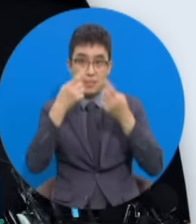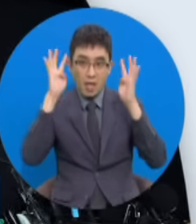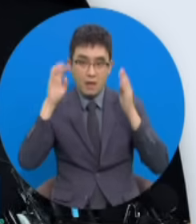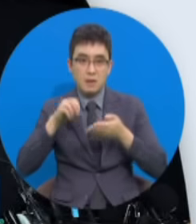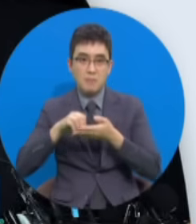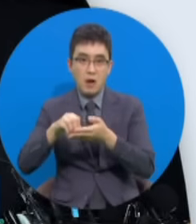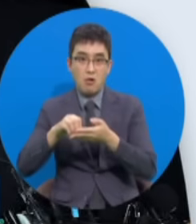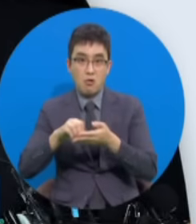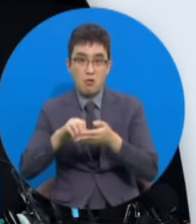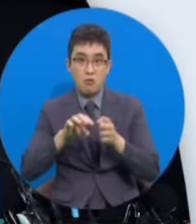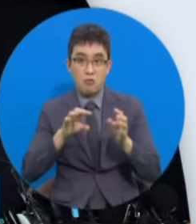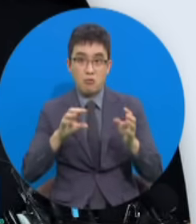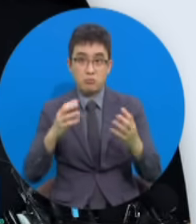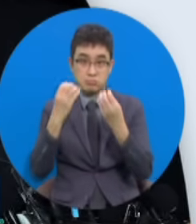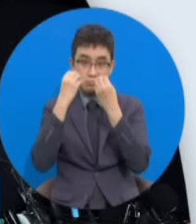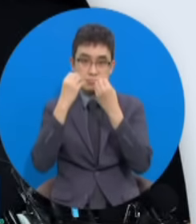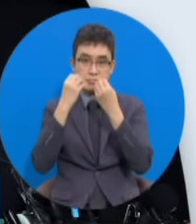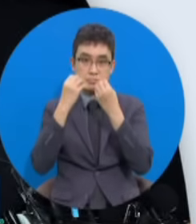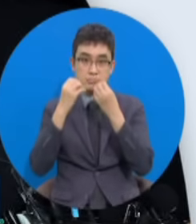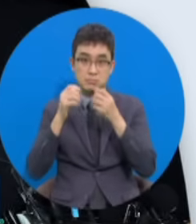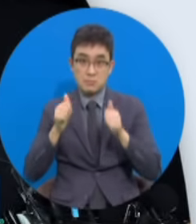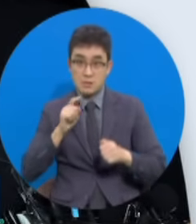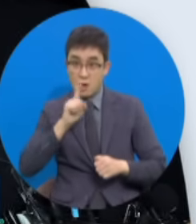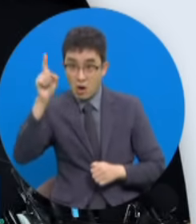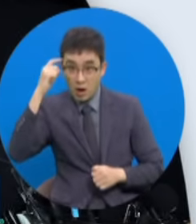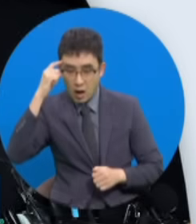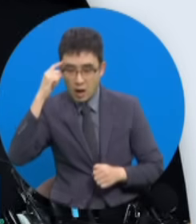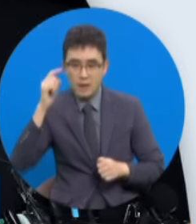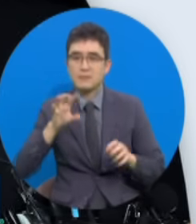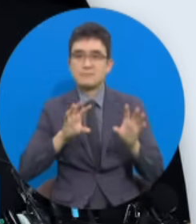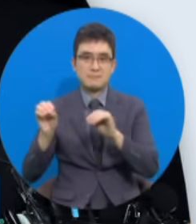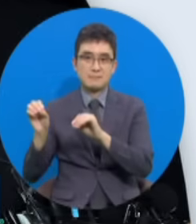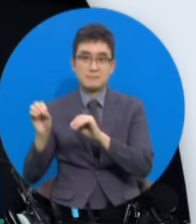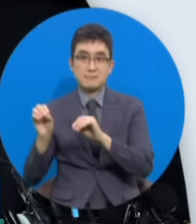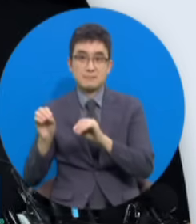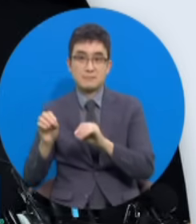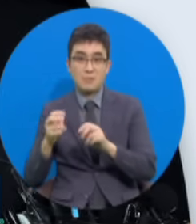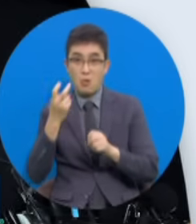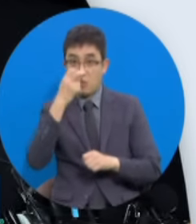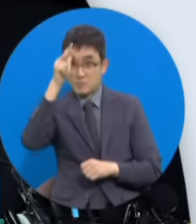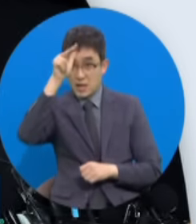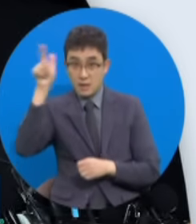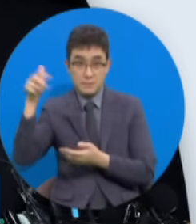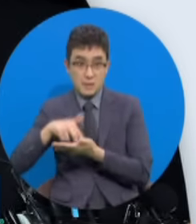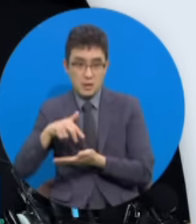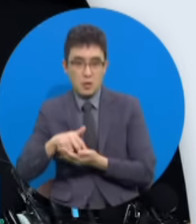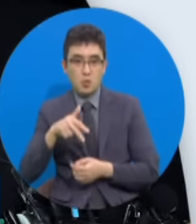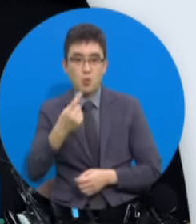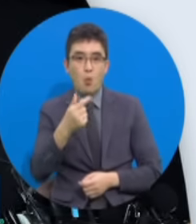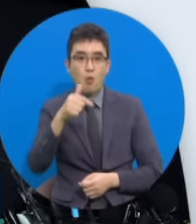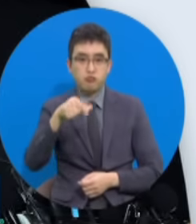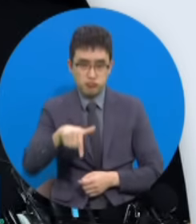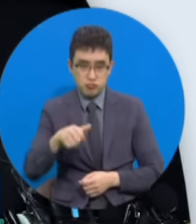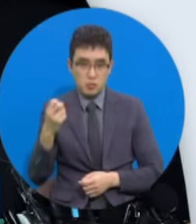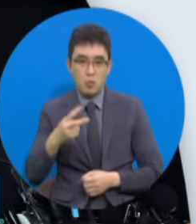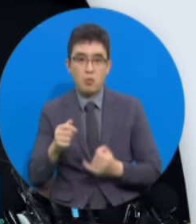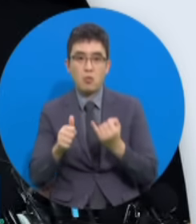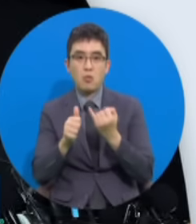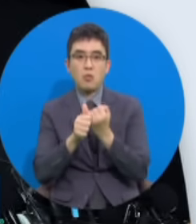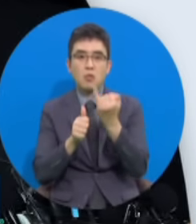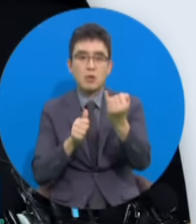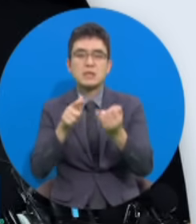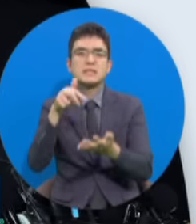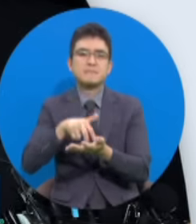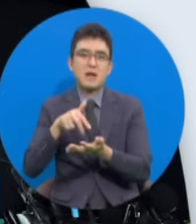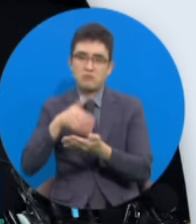있죠. 그걸 반영했다. 하지만 검찰이 밝힌 이야기에 따르면 조국 정경심의 입장이